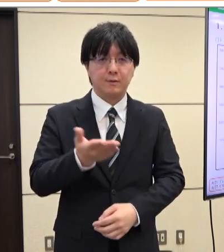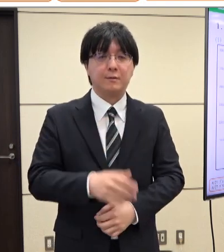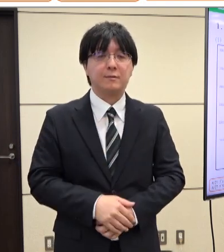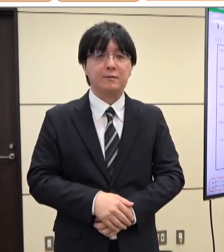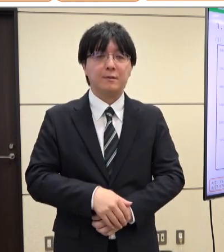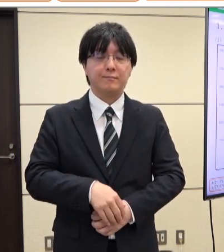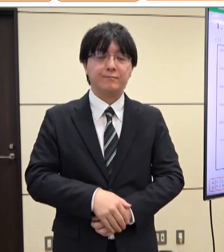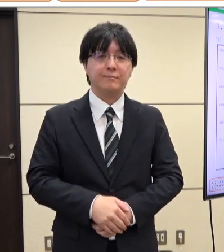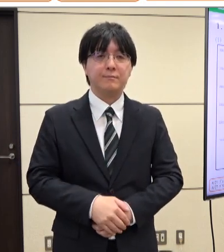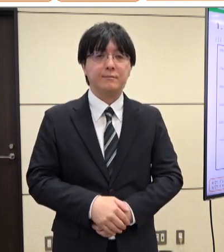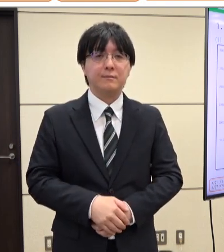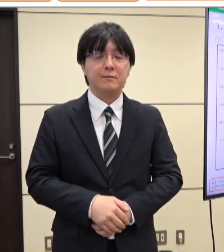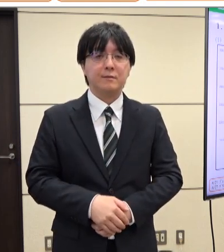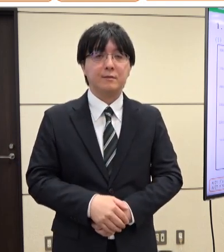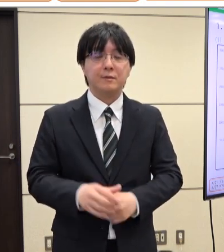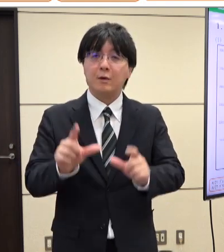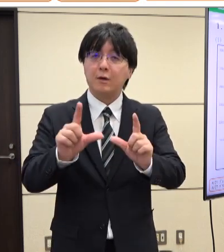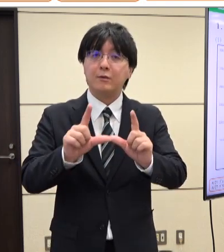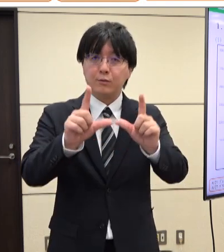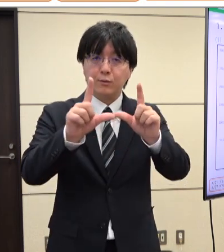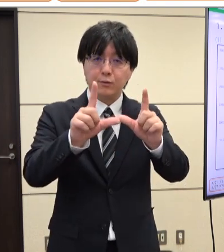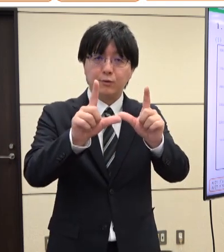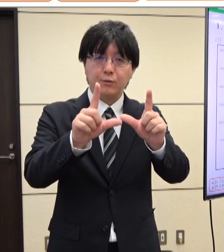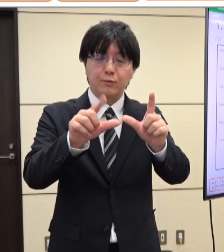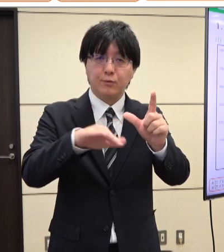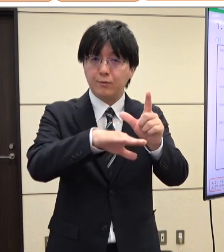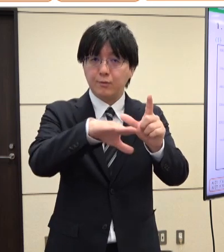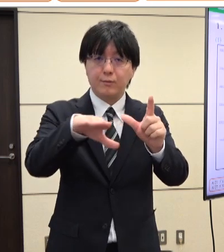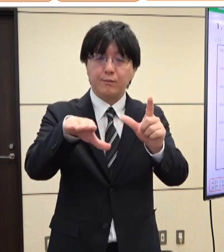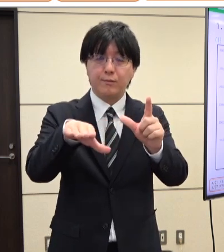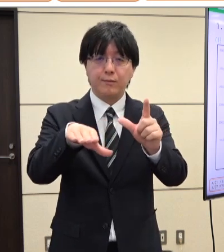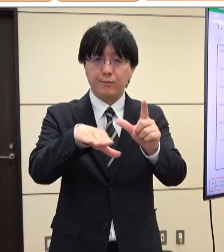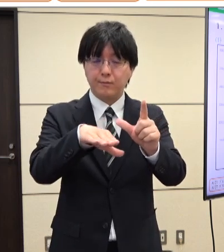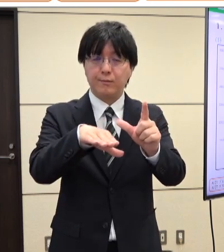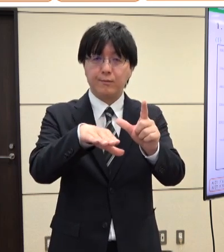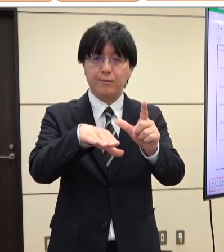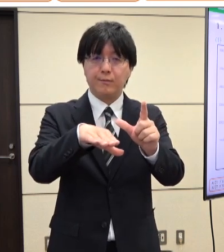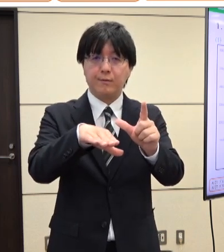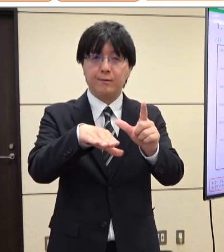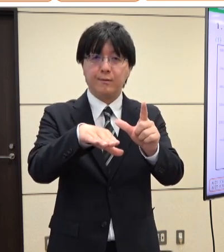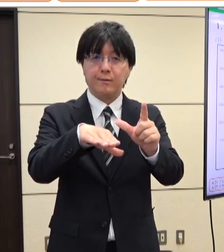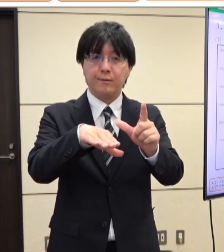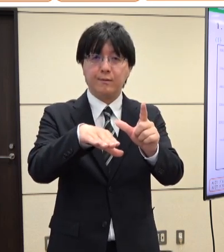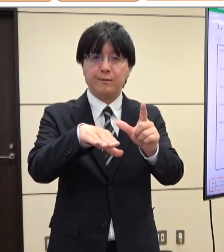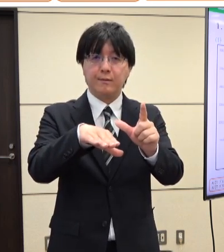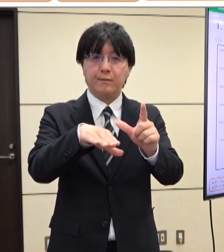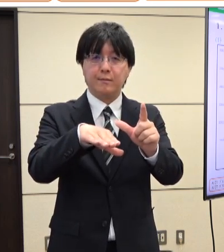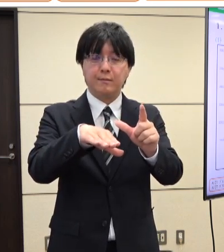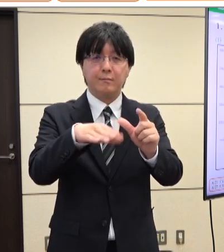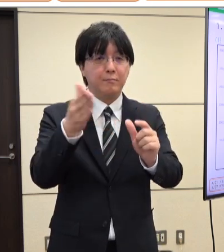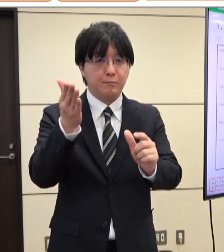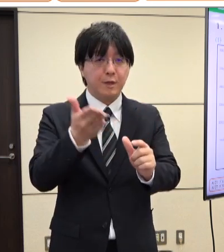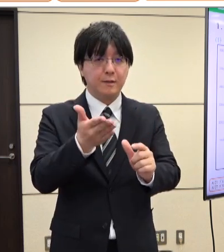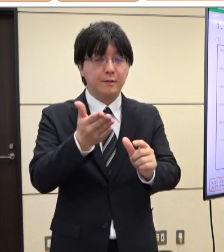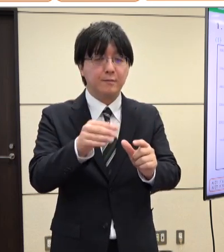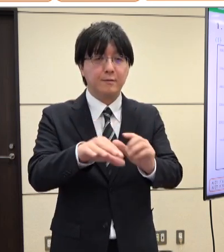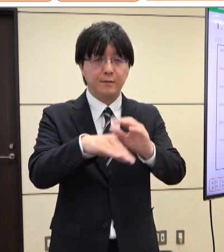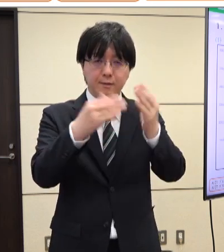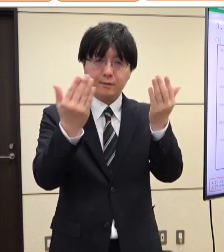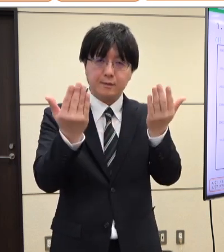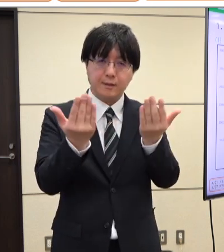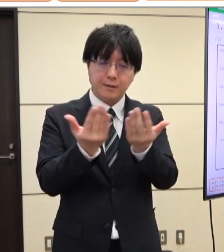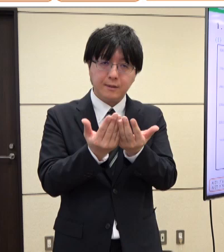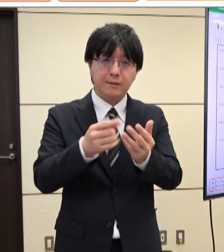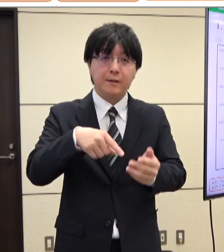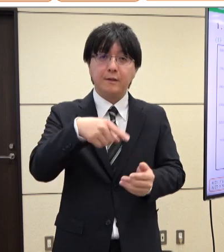内訳ですけども、まあ、首都圏からする、まあ、パーセントでよろしいですかね。はい、全体で、ま